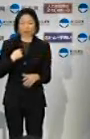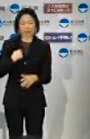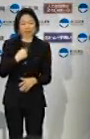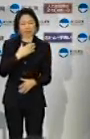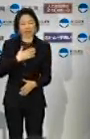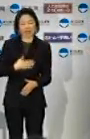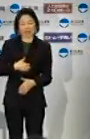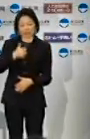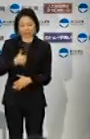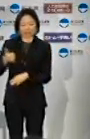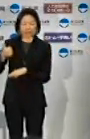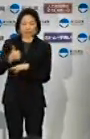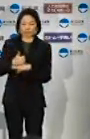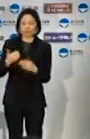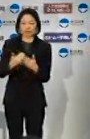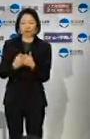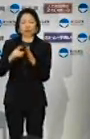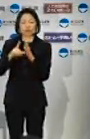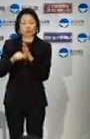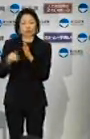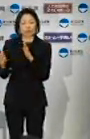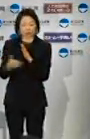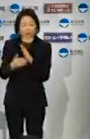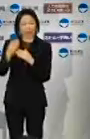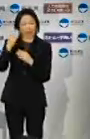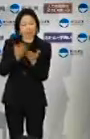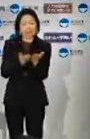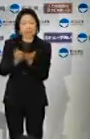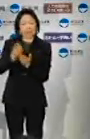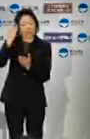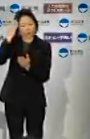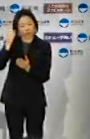ぐに新潟の魅力を考える懇談会を立ち上げて、